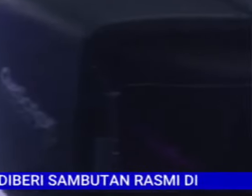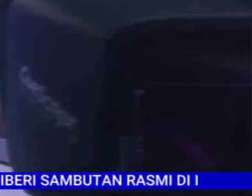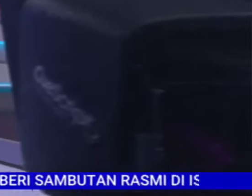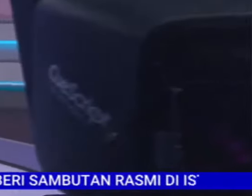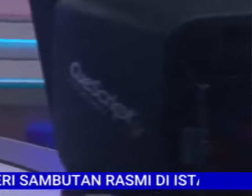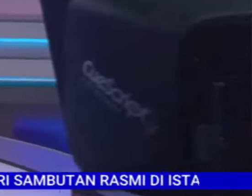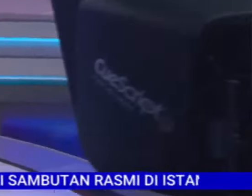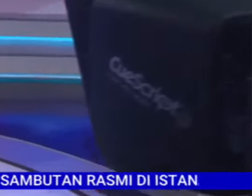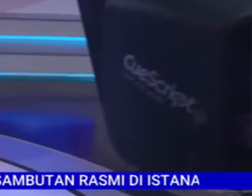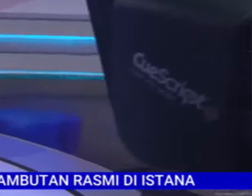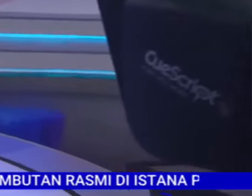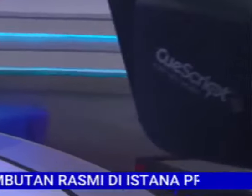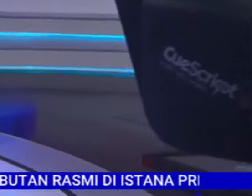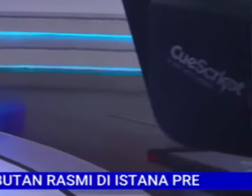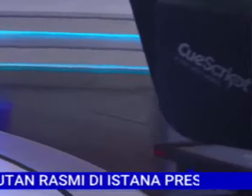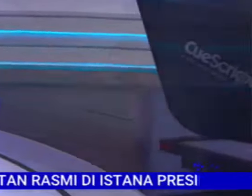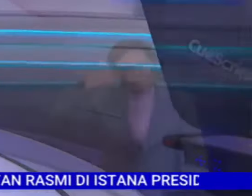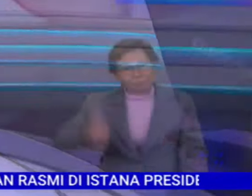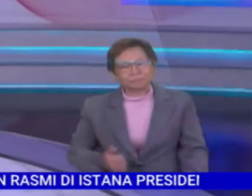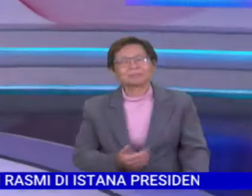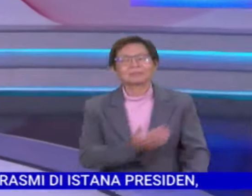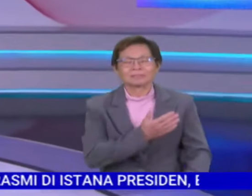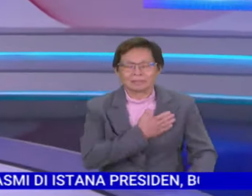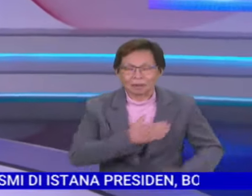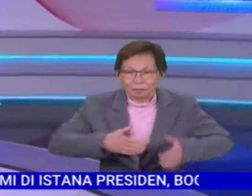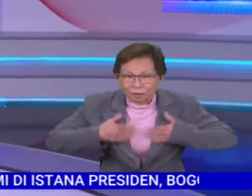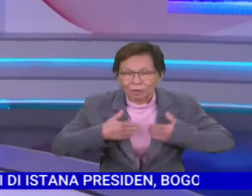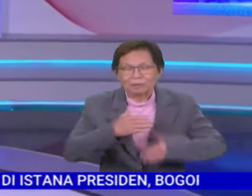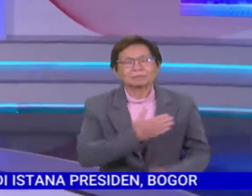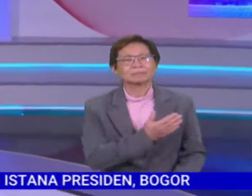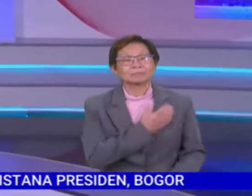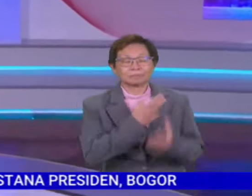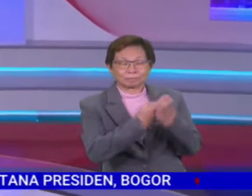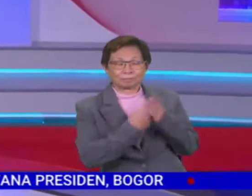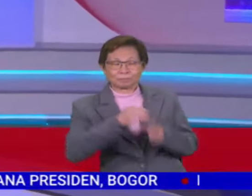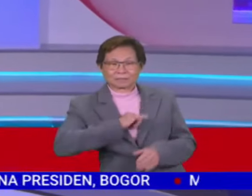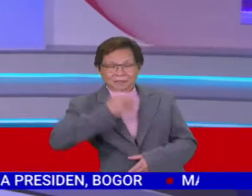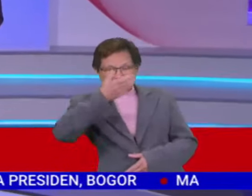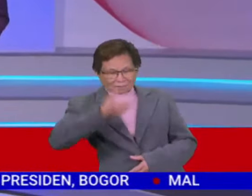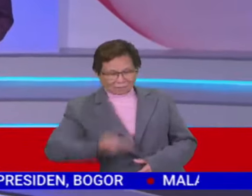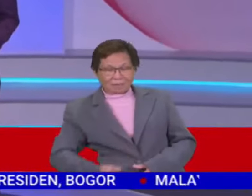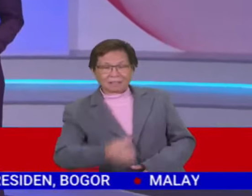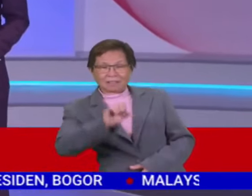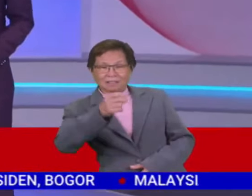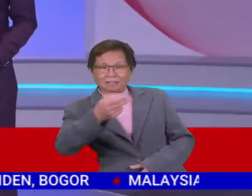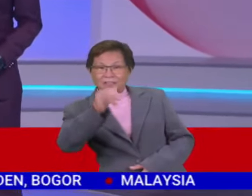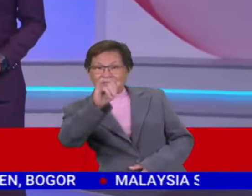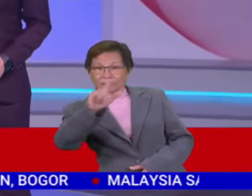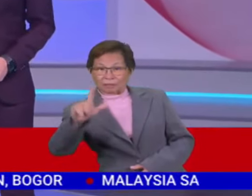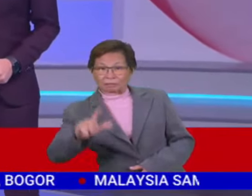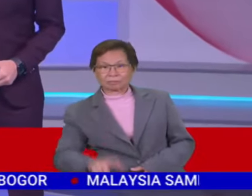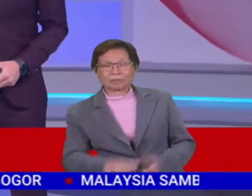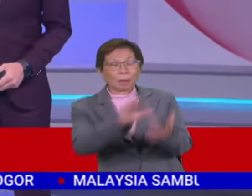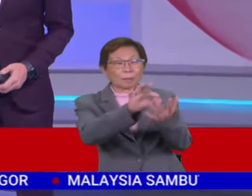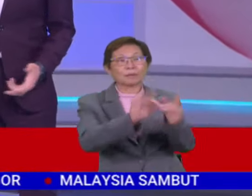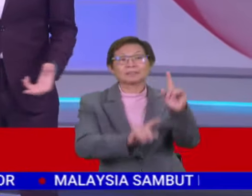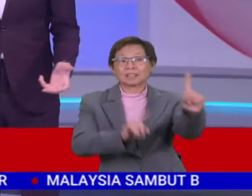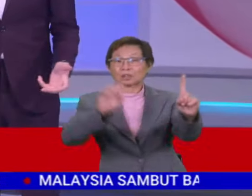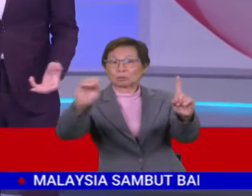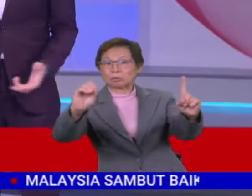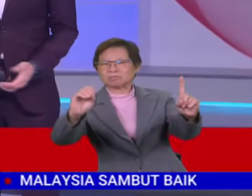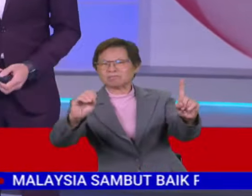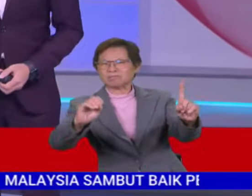Terima kasih Faris dan Farhatul. Assalamualaikum, salam sejahtera dan salam perpaduan. Saya Syarul Islam dalam edisi sukan malam ini. Kelebihan 1-0